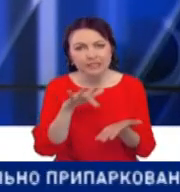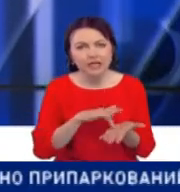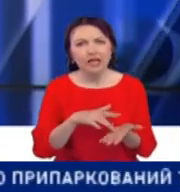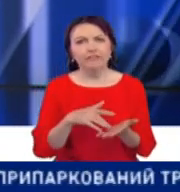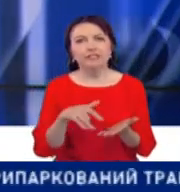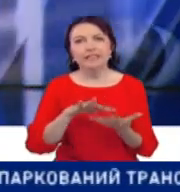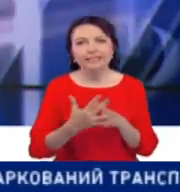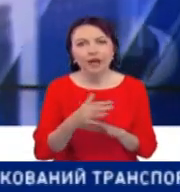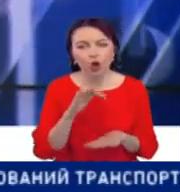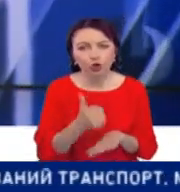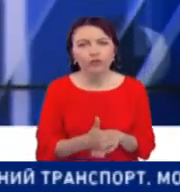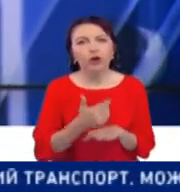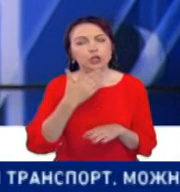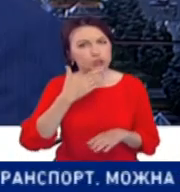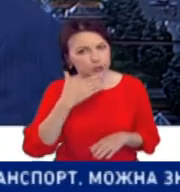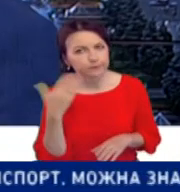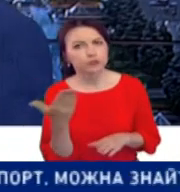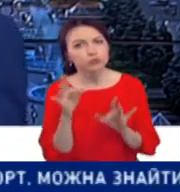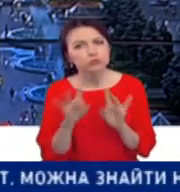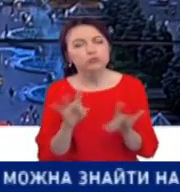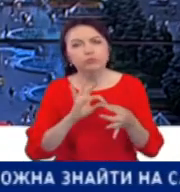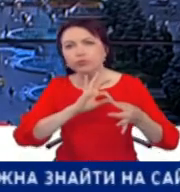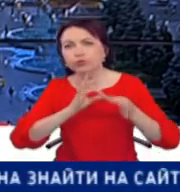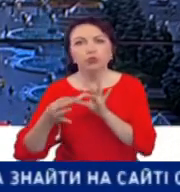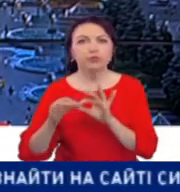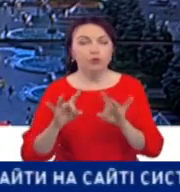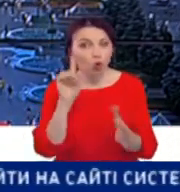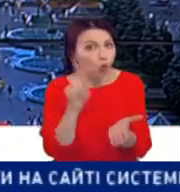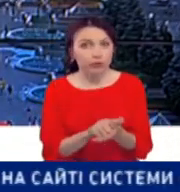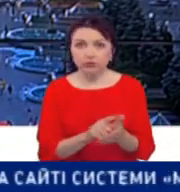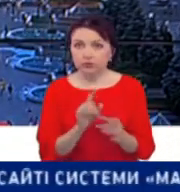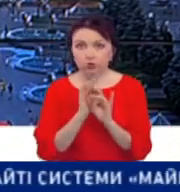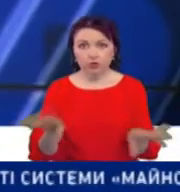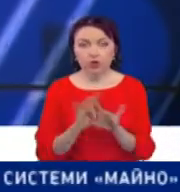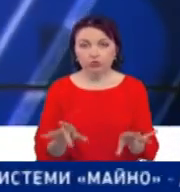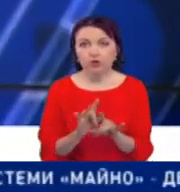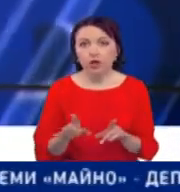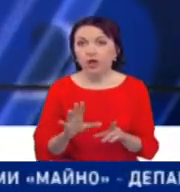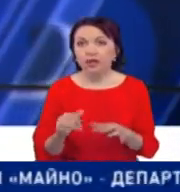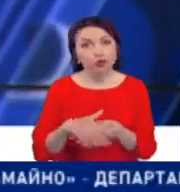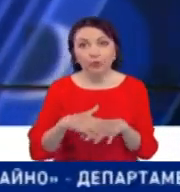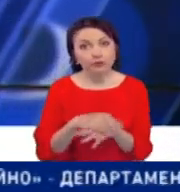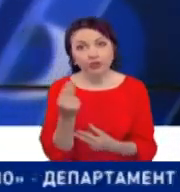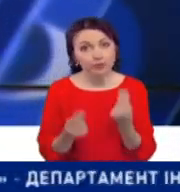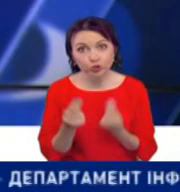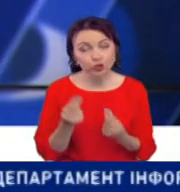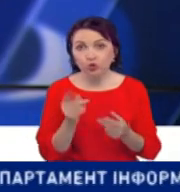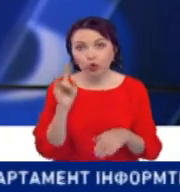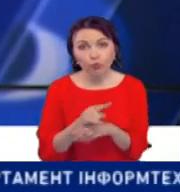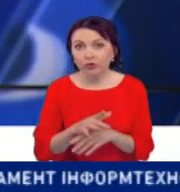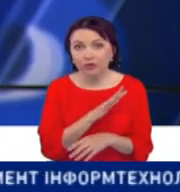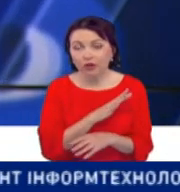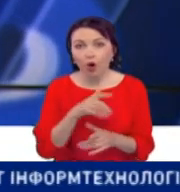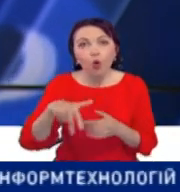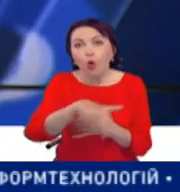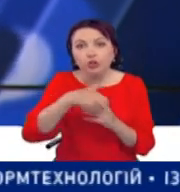перед громадою. Тобто хочеш, не хочеш, звітувати маєш, так? Хочеш і маєш, і з громадою ти не пожартуєш, тому що ти кожен день ходиш